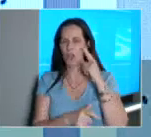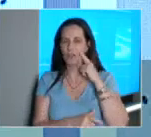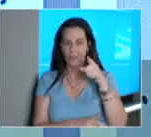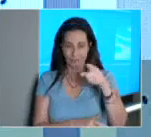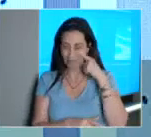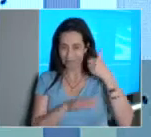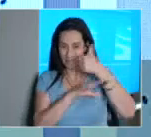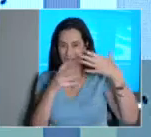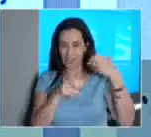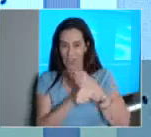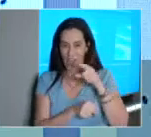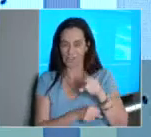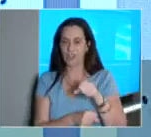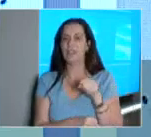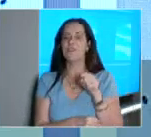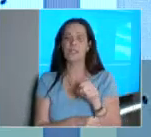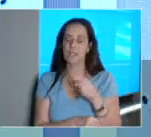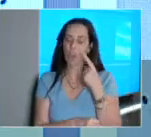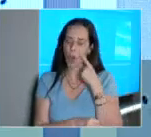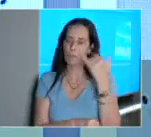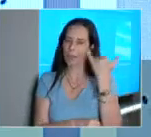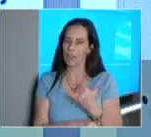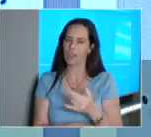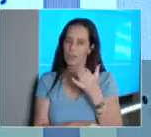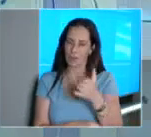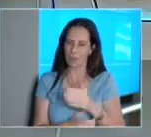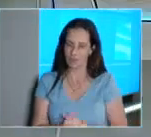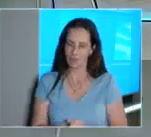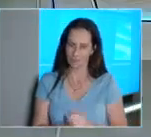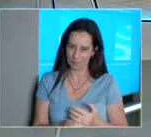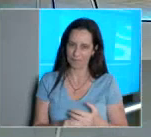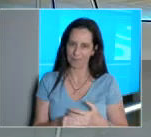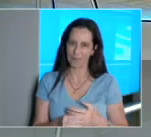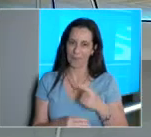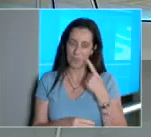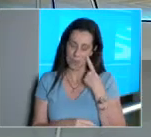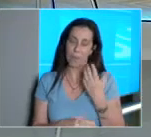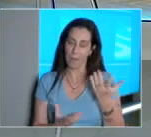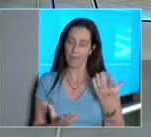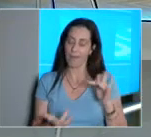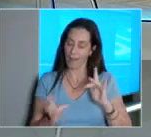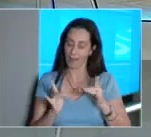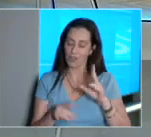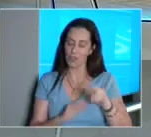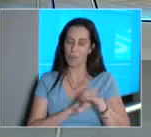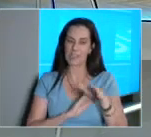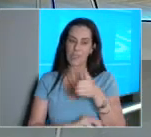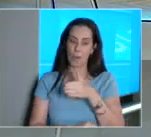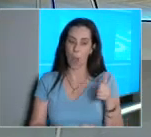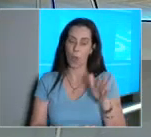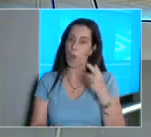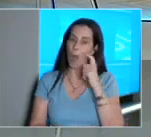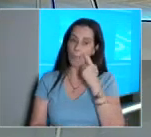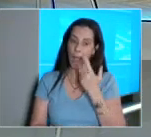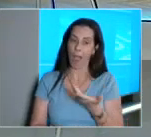מה לא קורה שם בתוך השמאל, וזה מתבטא בקריקטורה של גיא מורד שמספר על הקרבות בתוך השמאל. אולי אהוד